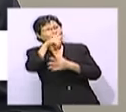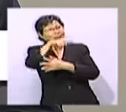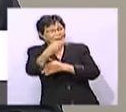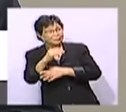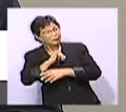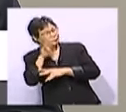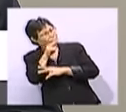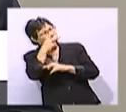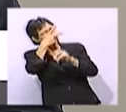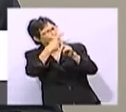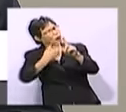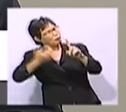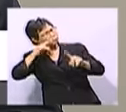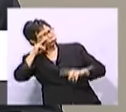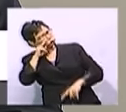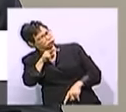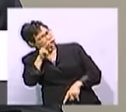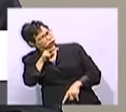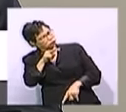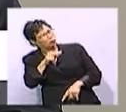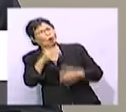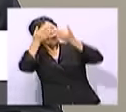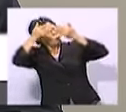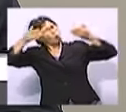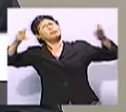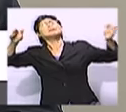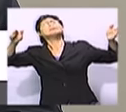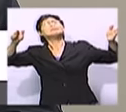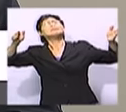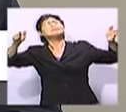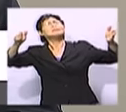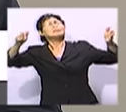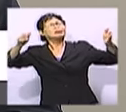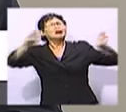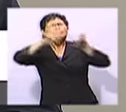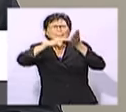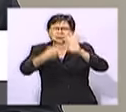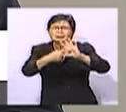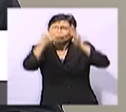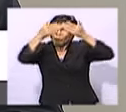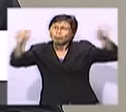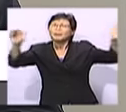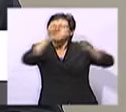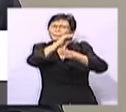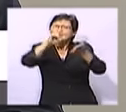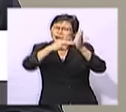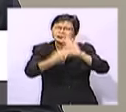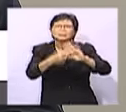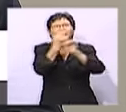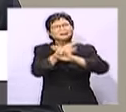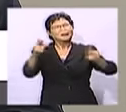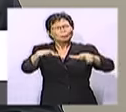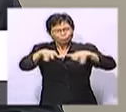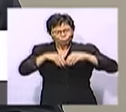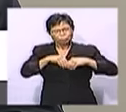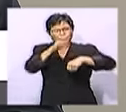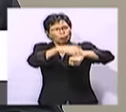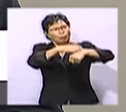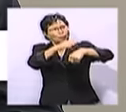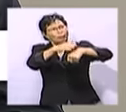2 bulan yang lepas, lebih open. Lebih open bermaknanya bersedia menerima